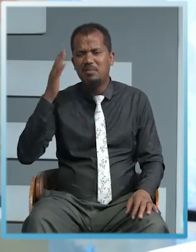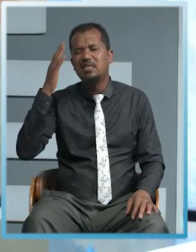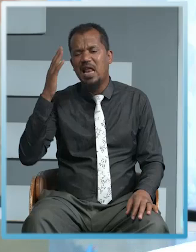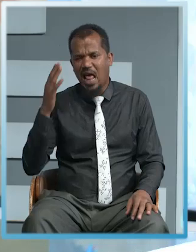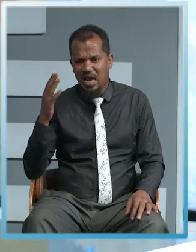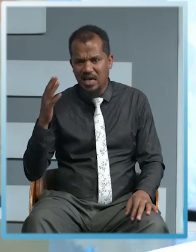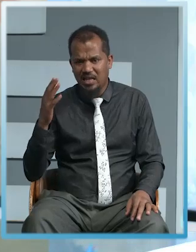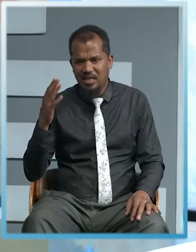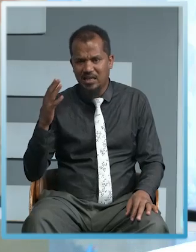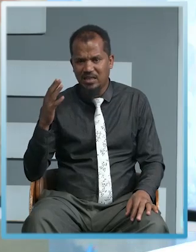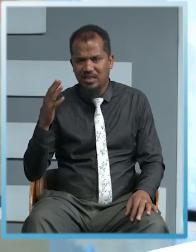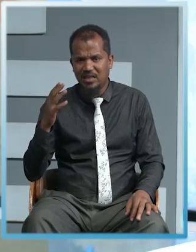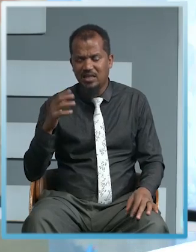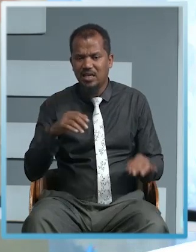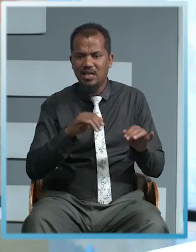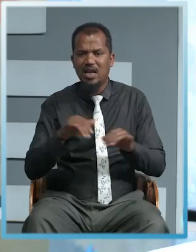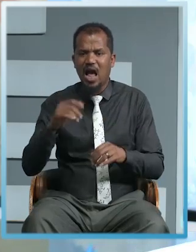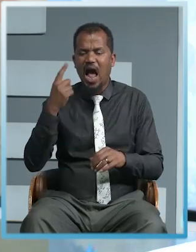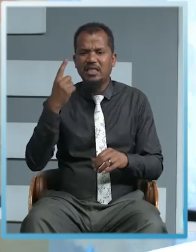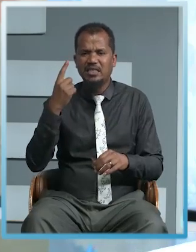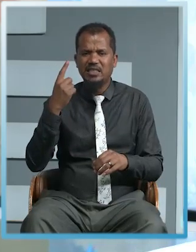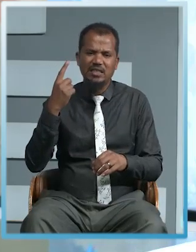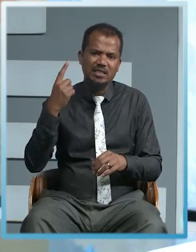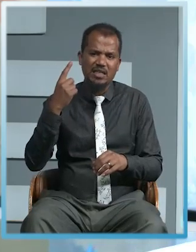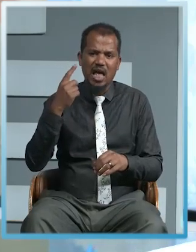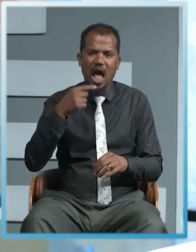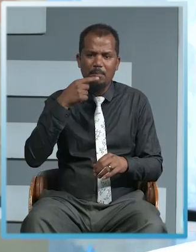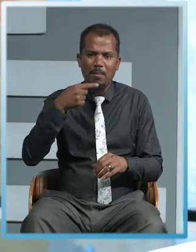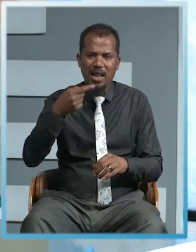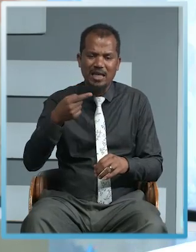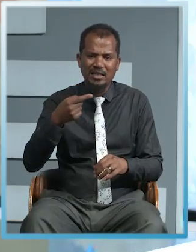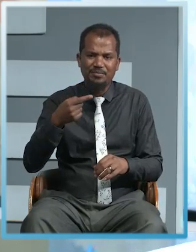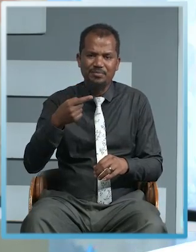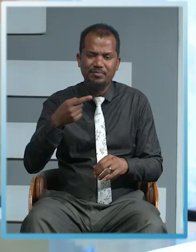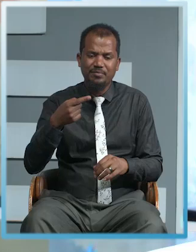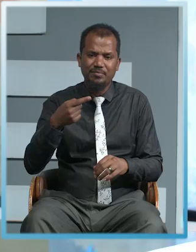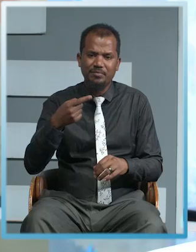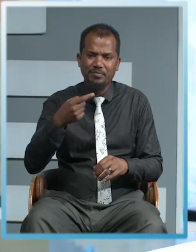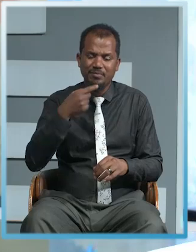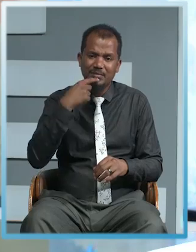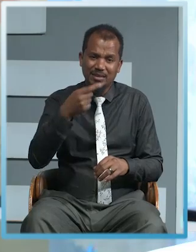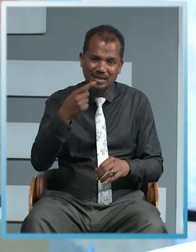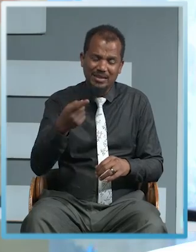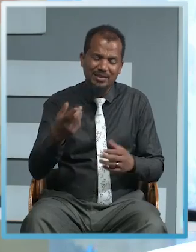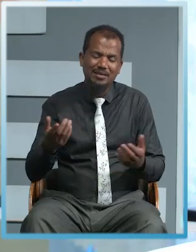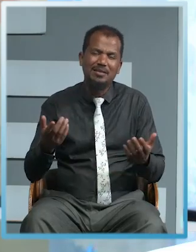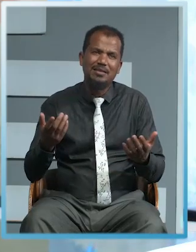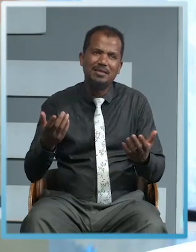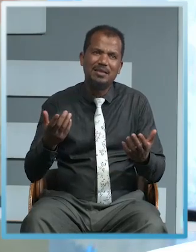ይመስለናል። እንደ አንድ አባባል እንድጠቅስ